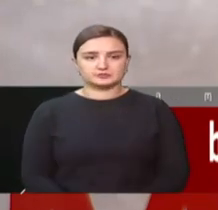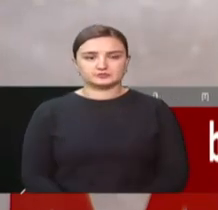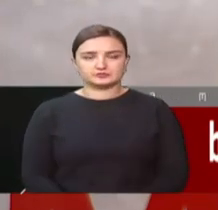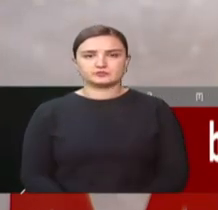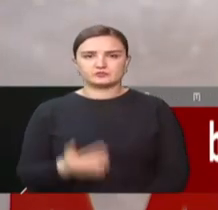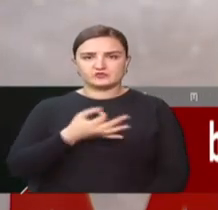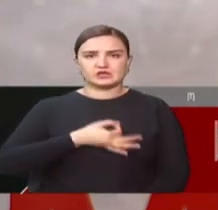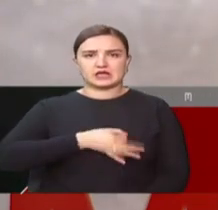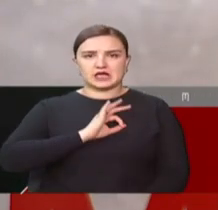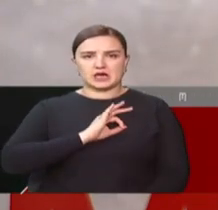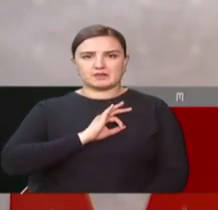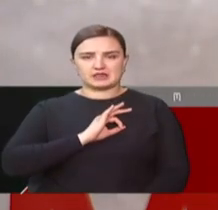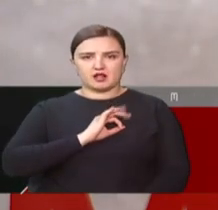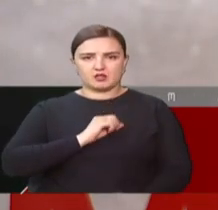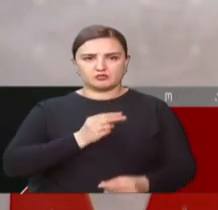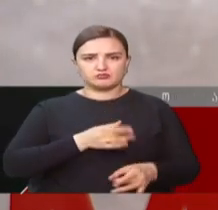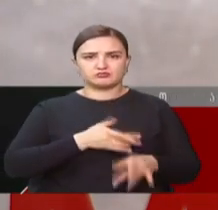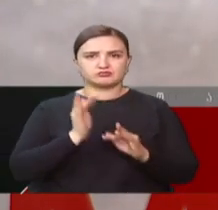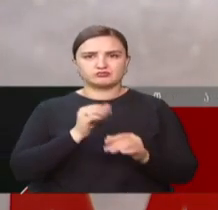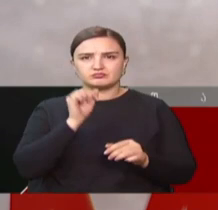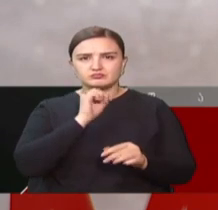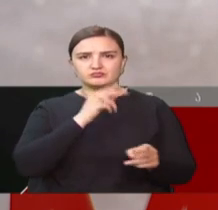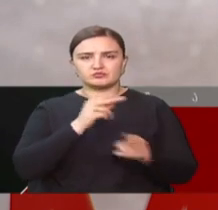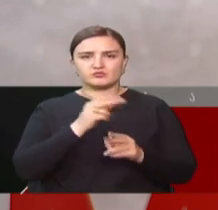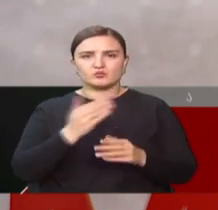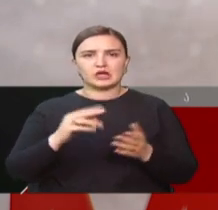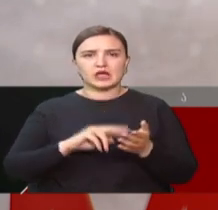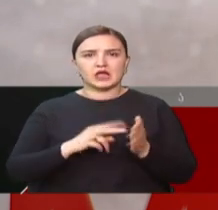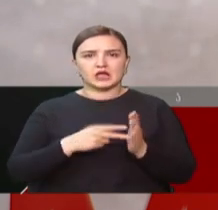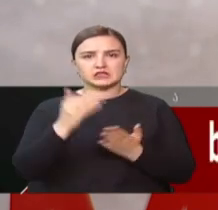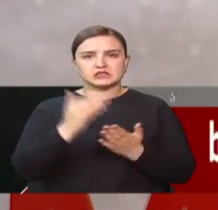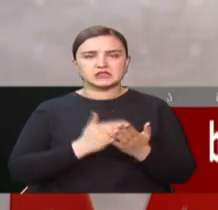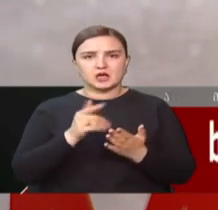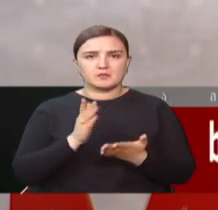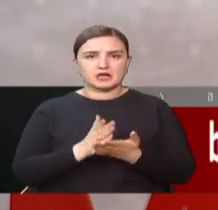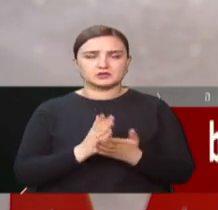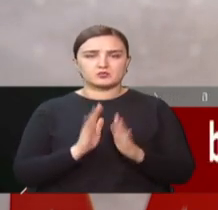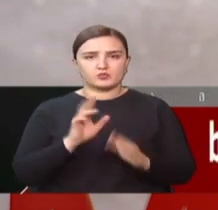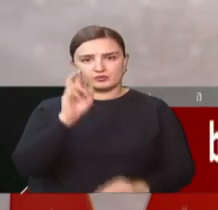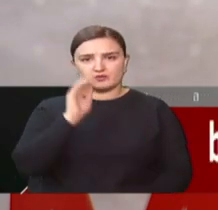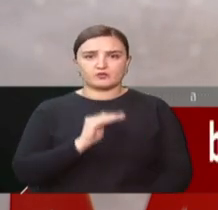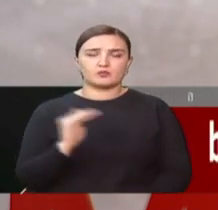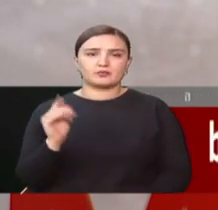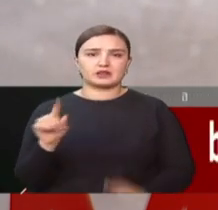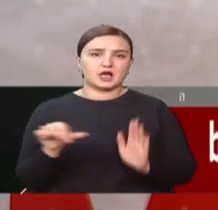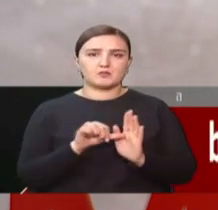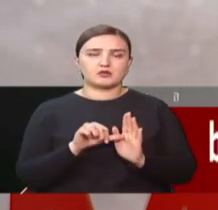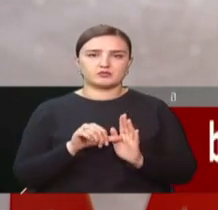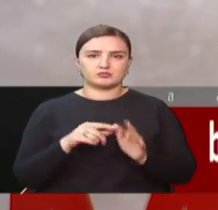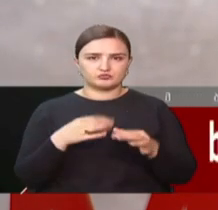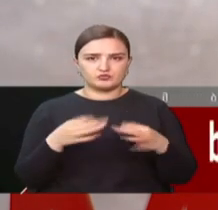კრიმინალური სქემის არსებობა შესაძლებელია მხოლოდ და მხოლოდ თავრობის